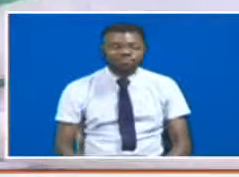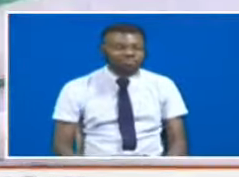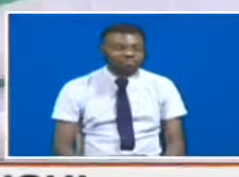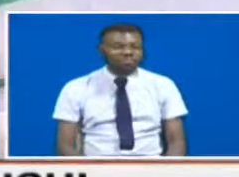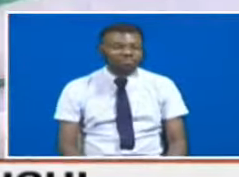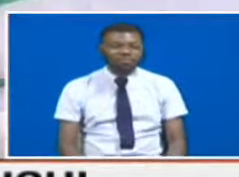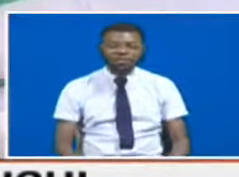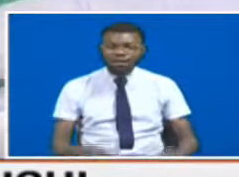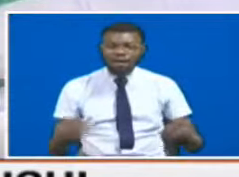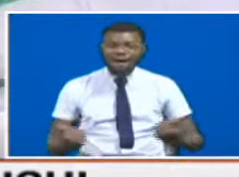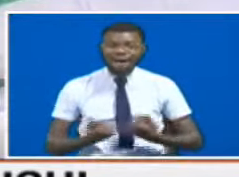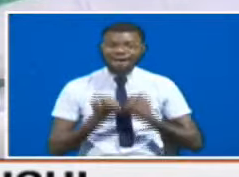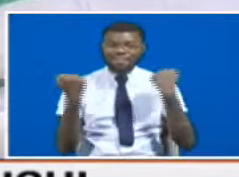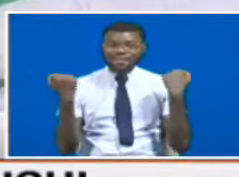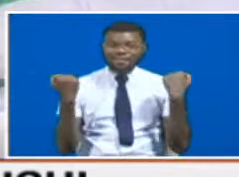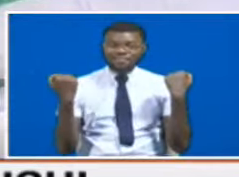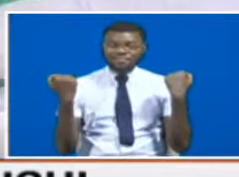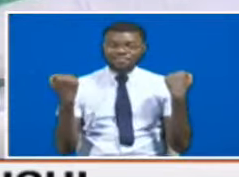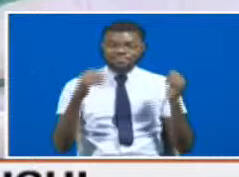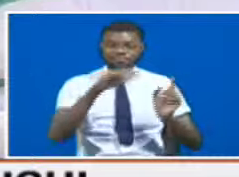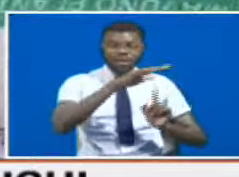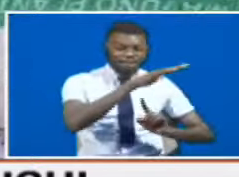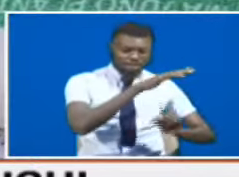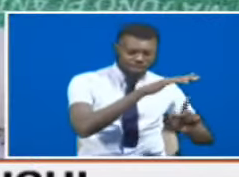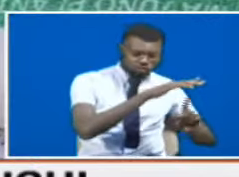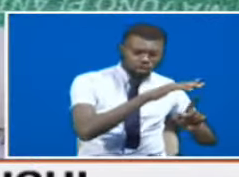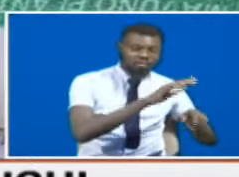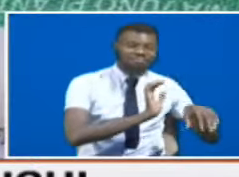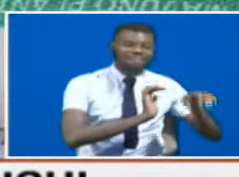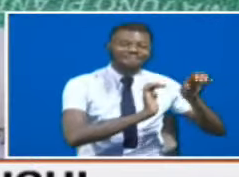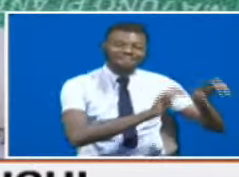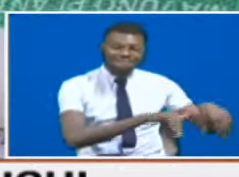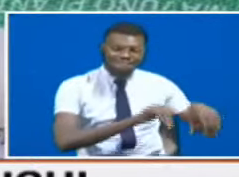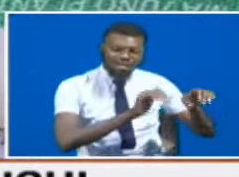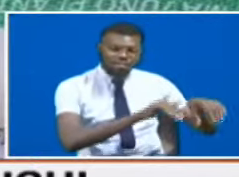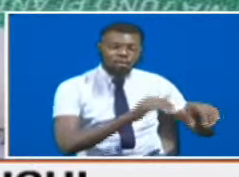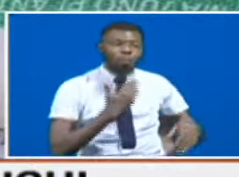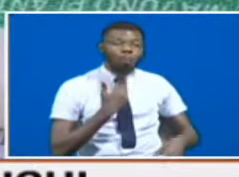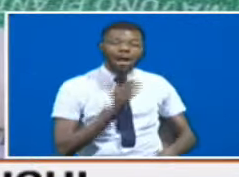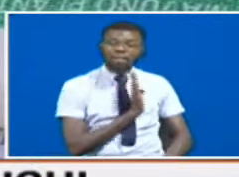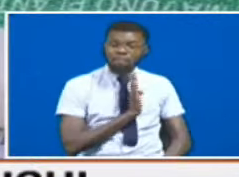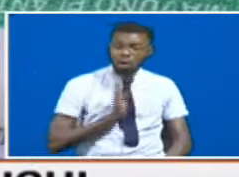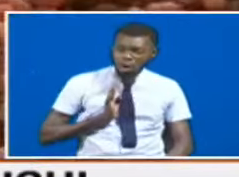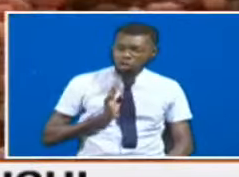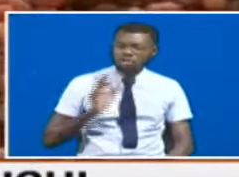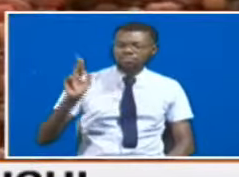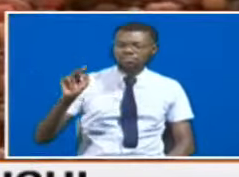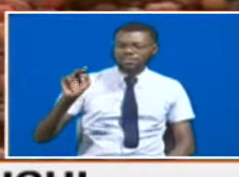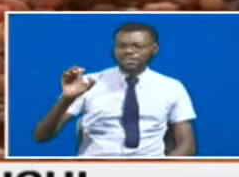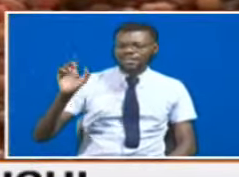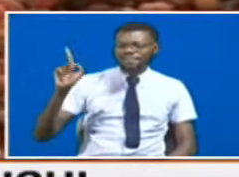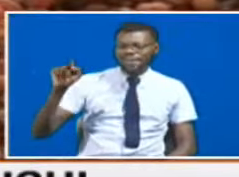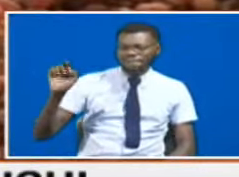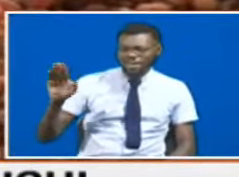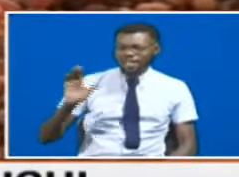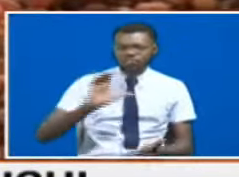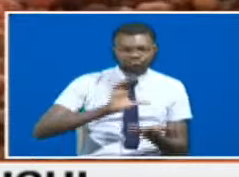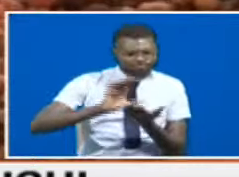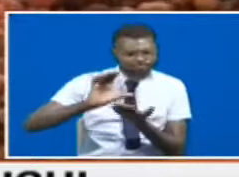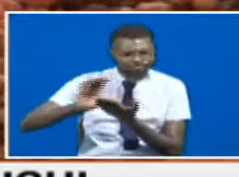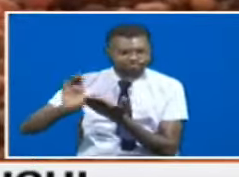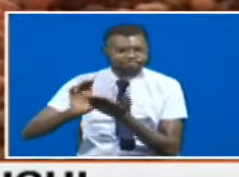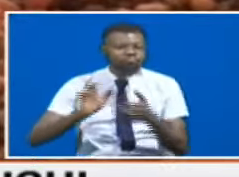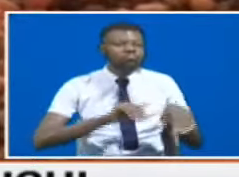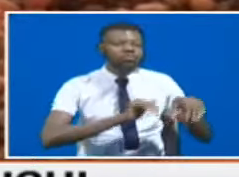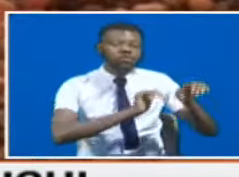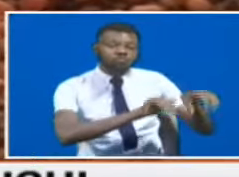Hatua hii inafuatia agizo kutoka kwa Wizara ya Kilimo ya kuitaka bodi hiyo kuwafidia wakulima mara moja baada ya majuma ya